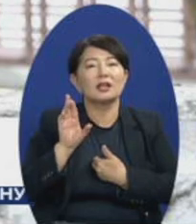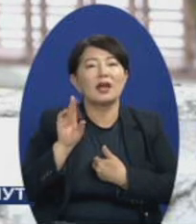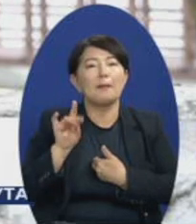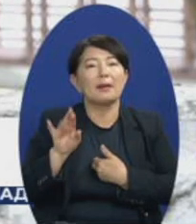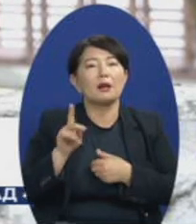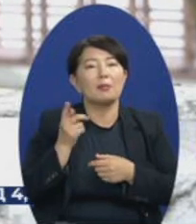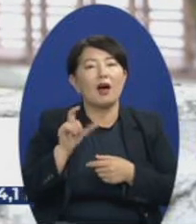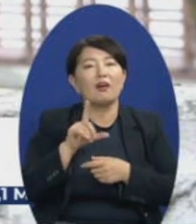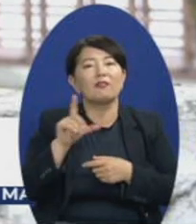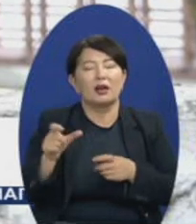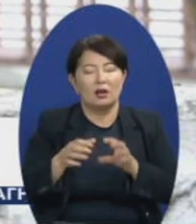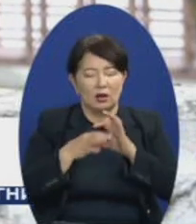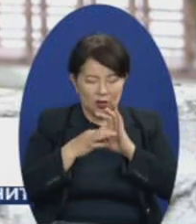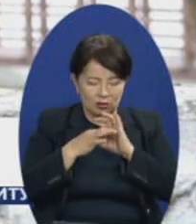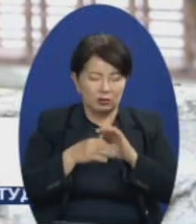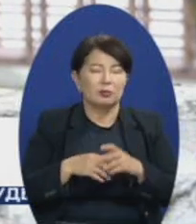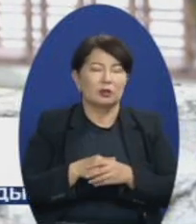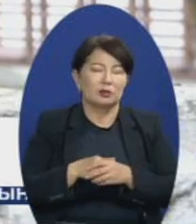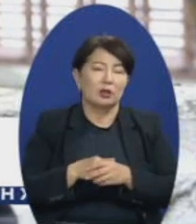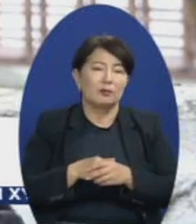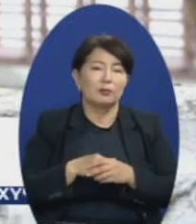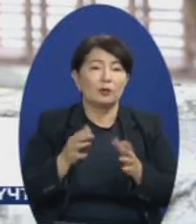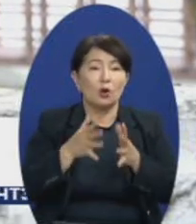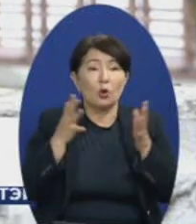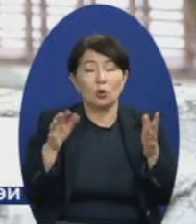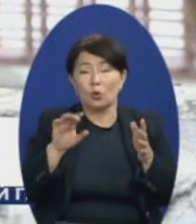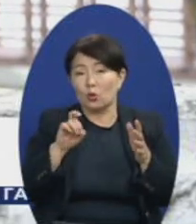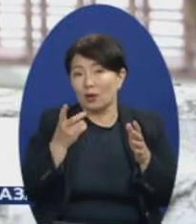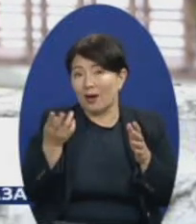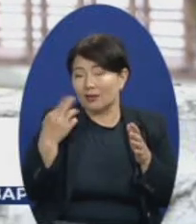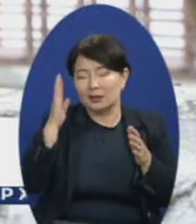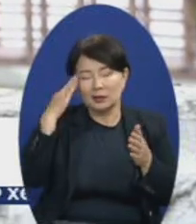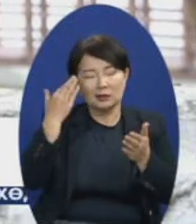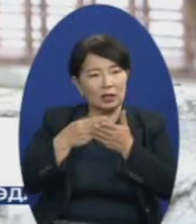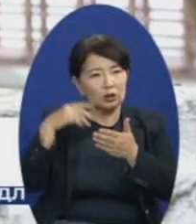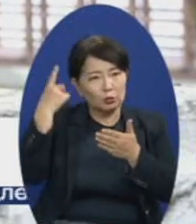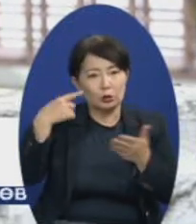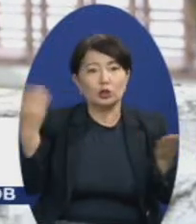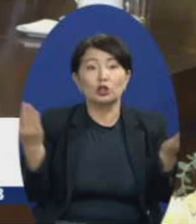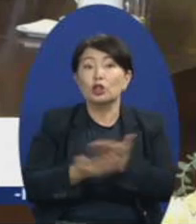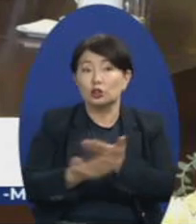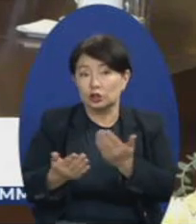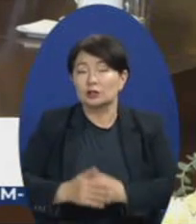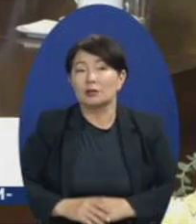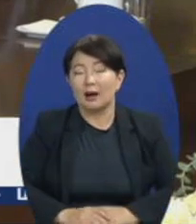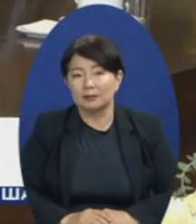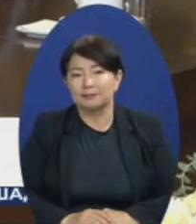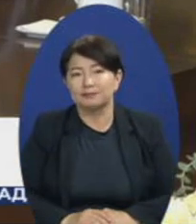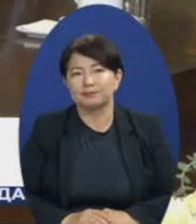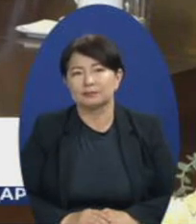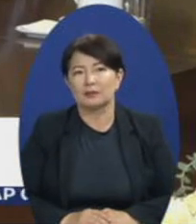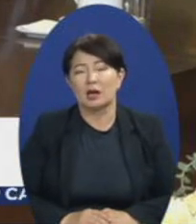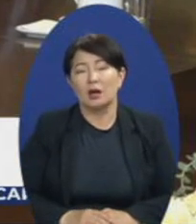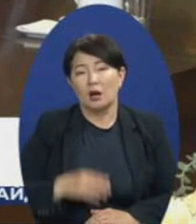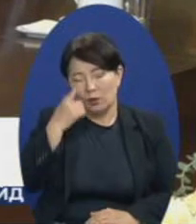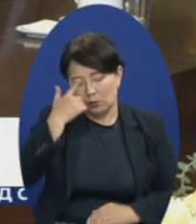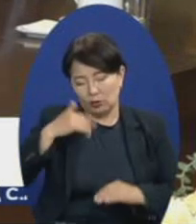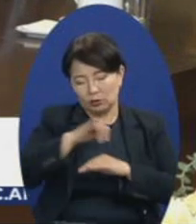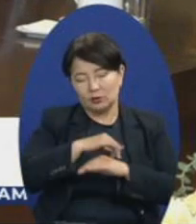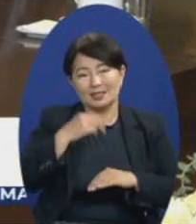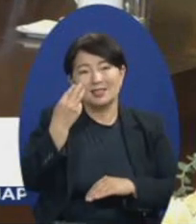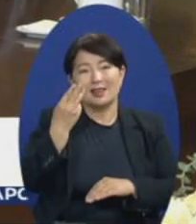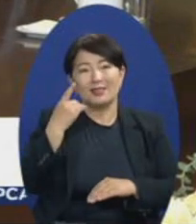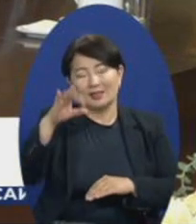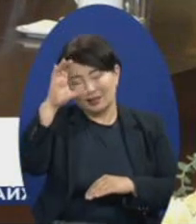гэдэг талаас хүртэл одоо өргөн хүрээнд санал бодлоо солилцлоо. Монгол улсын шатар сайд амар